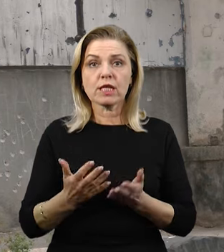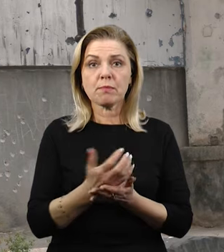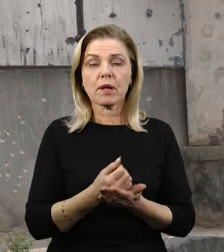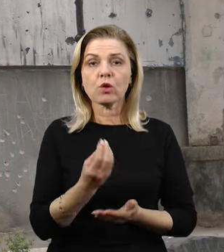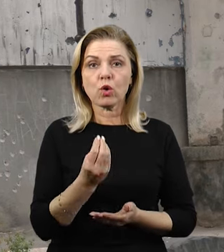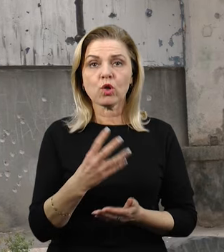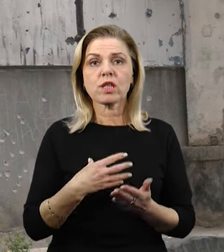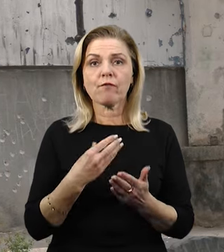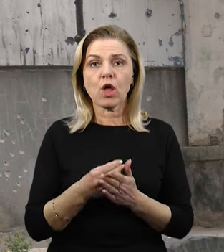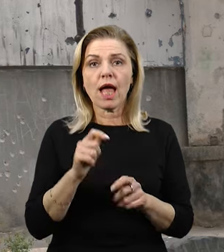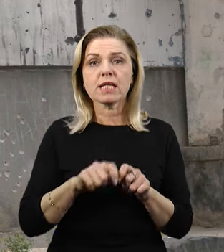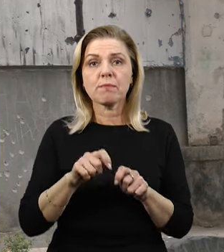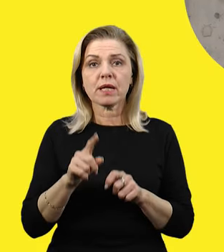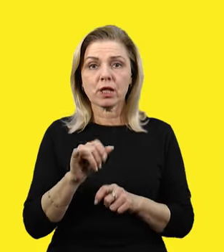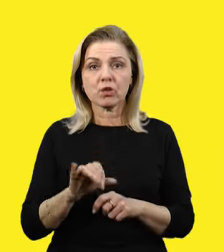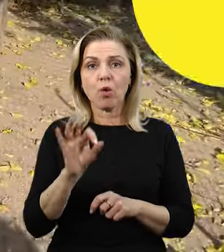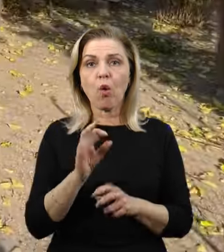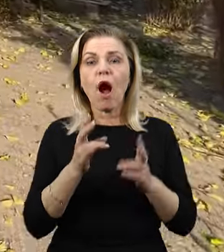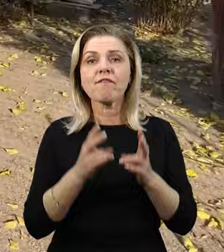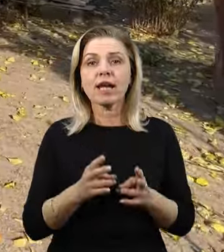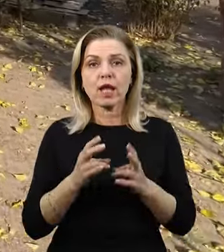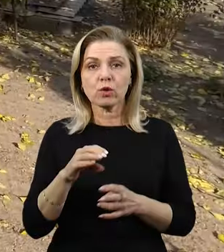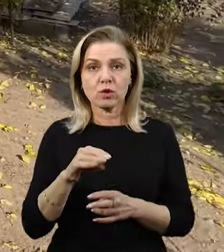щодо аварійності будівлі.